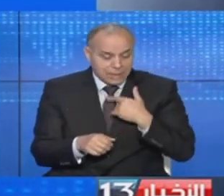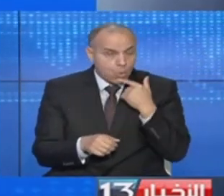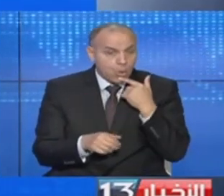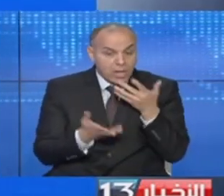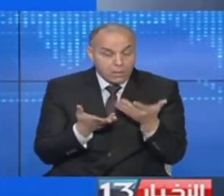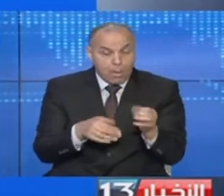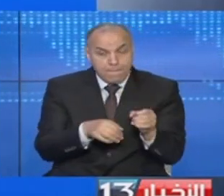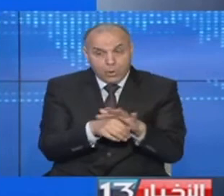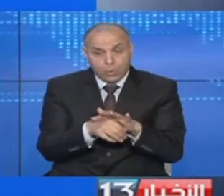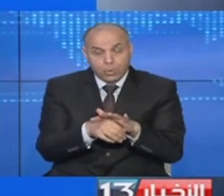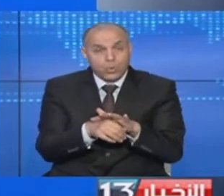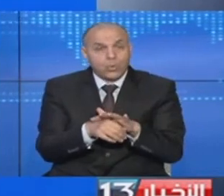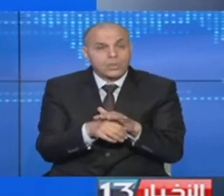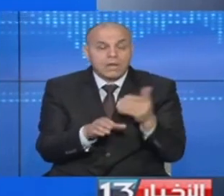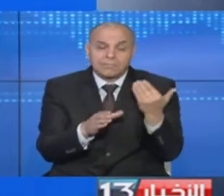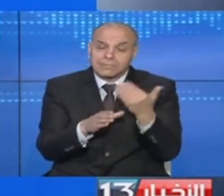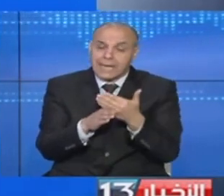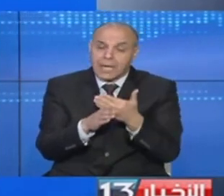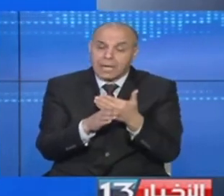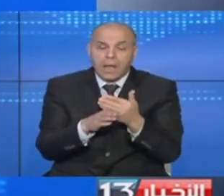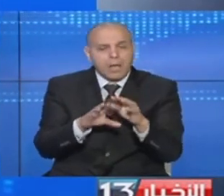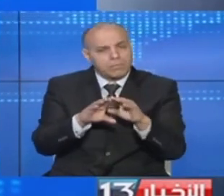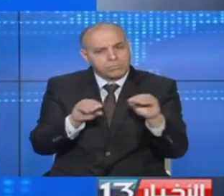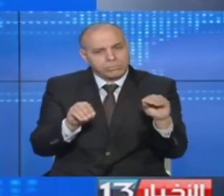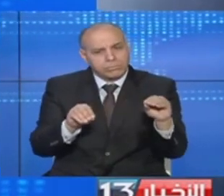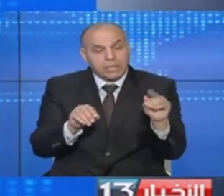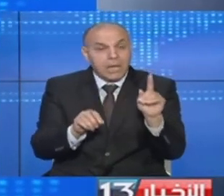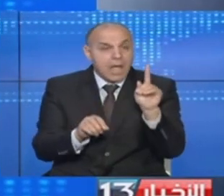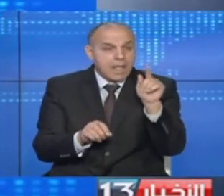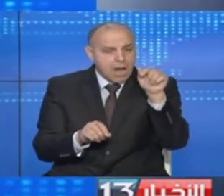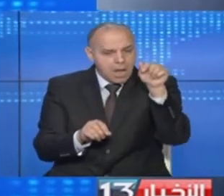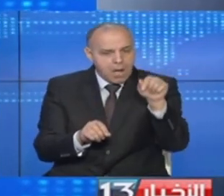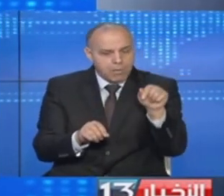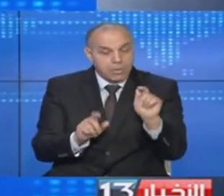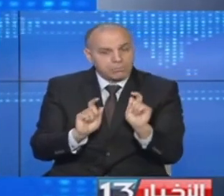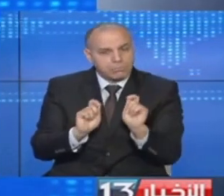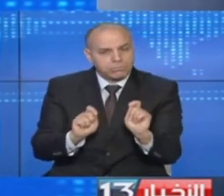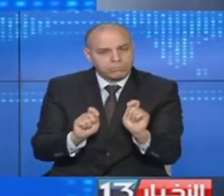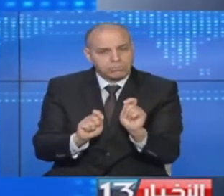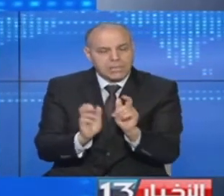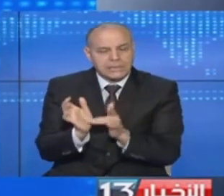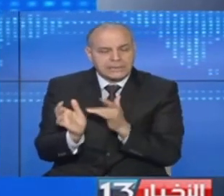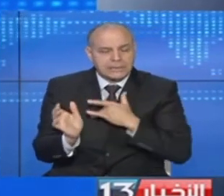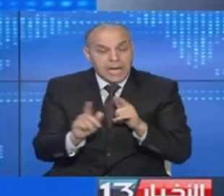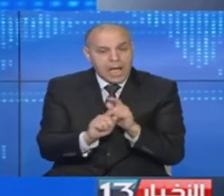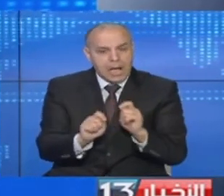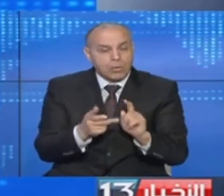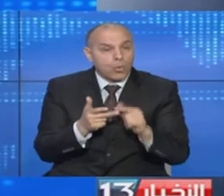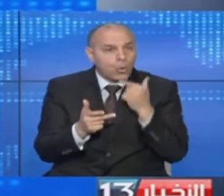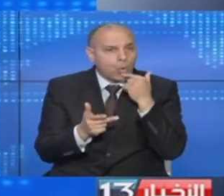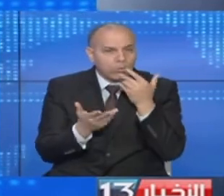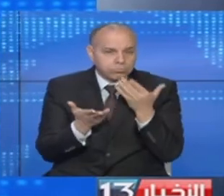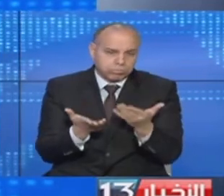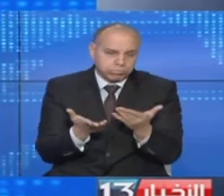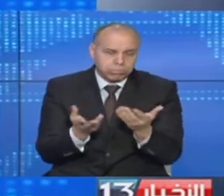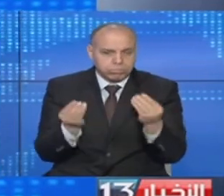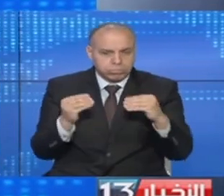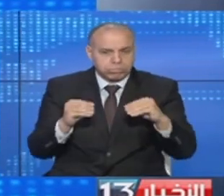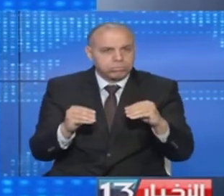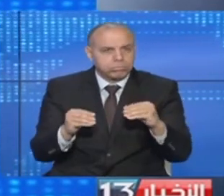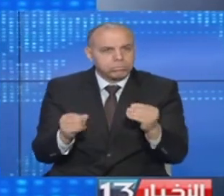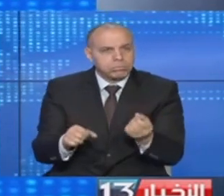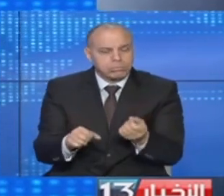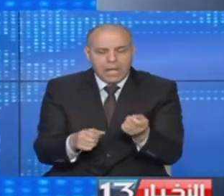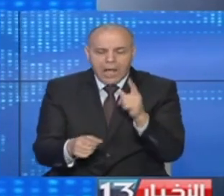الوضع الوبائي في الوسط المدرسي مستقر، مع ضرورة التقيد بالبروتوكول الصحي المعمول به وتكثيف